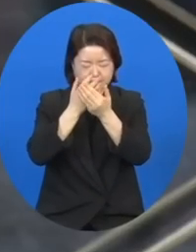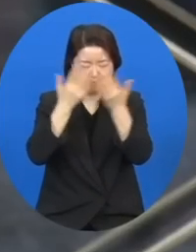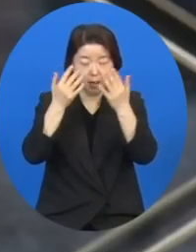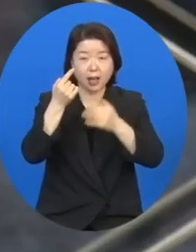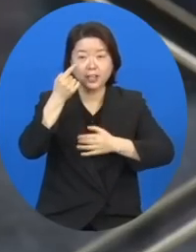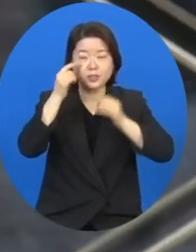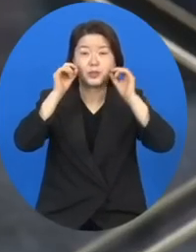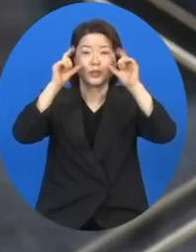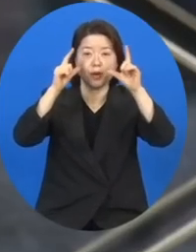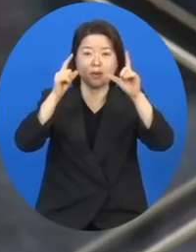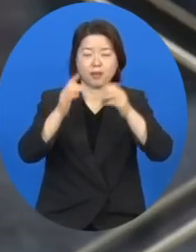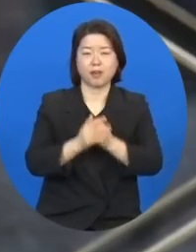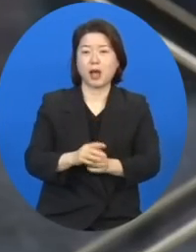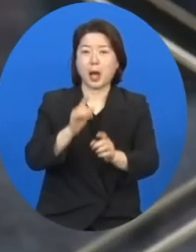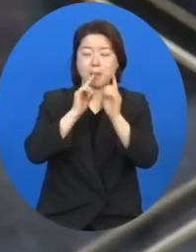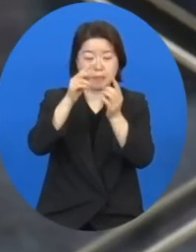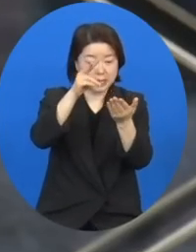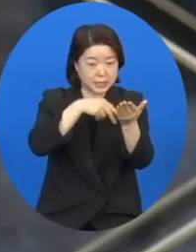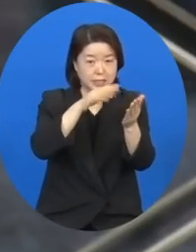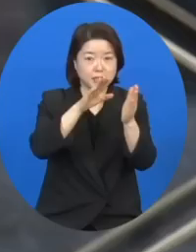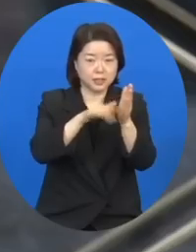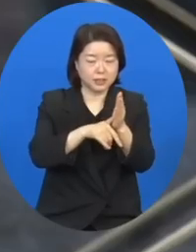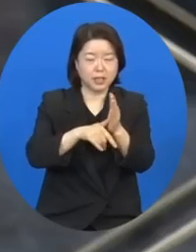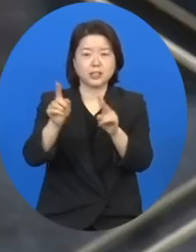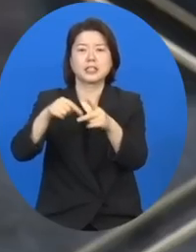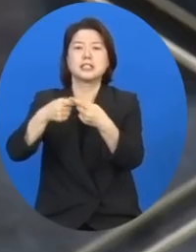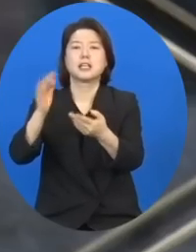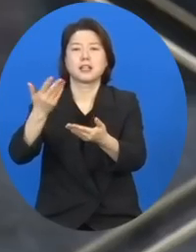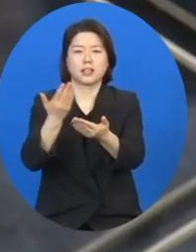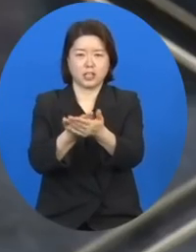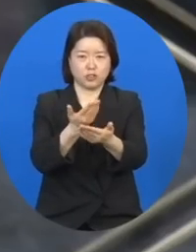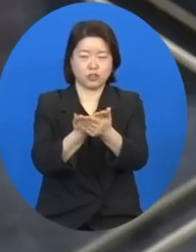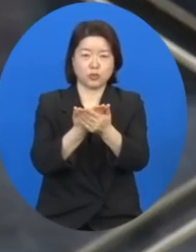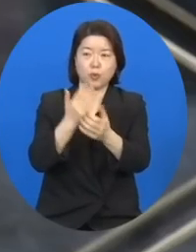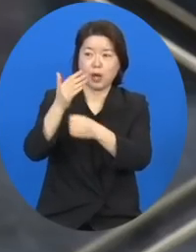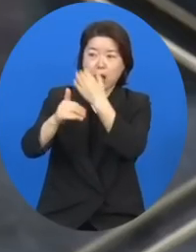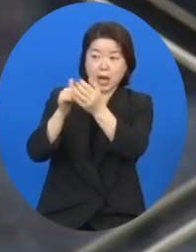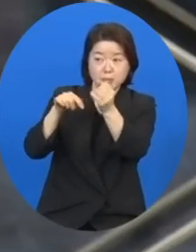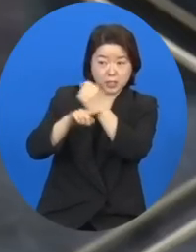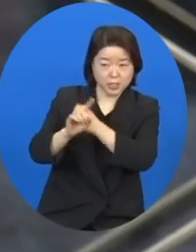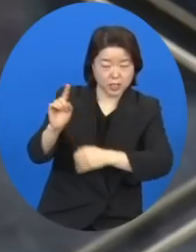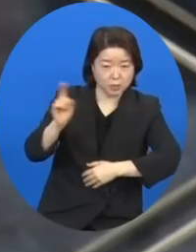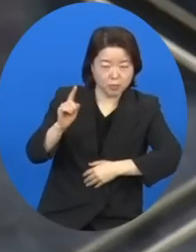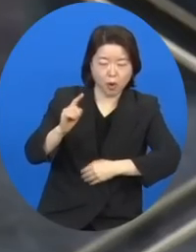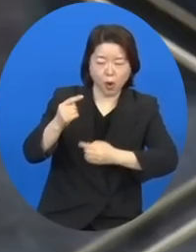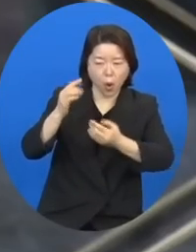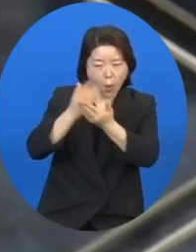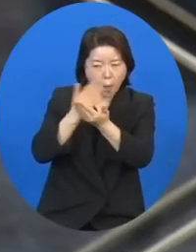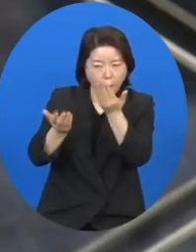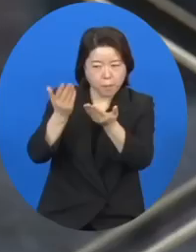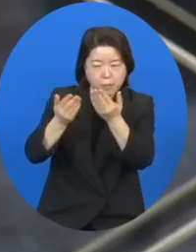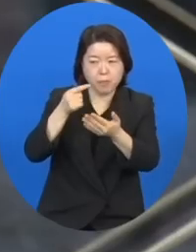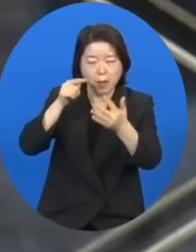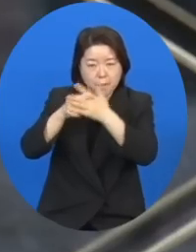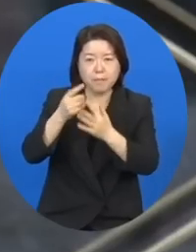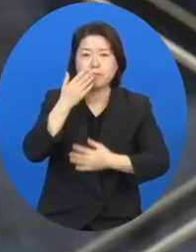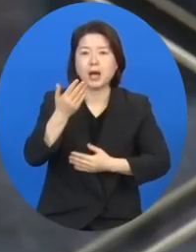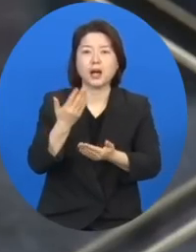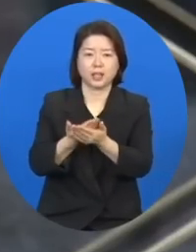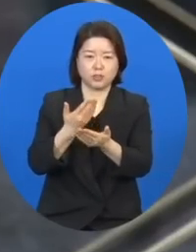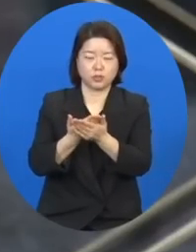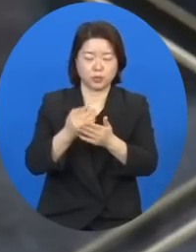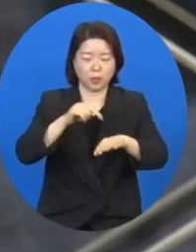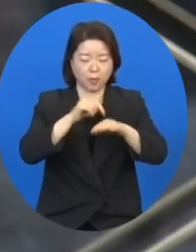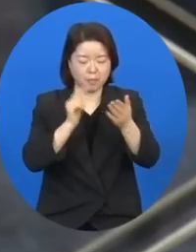열어주옵소서. 말씀을 읽을 때 말씀이 이해되게 해주시고 하나님의 뜻이 무엇인지 분별케 해주시고 온 마음을